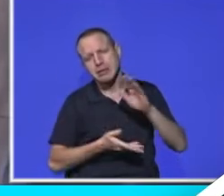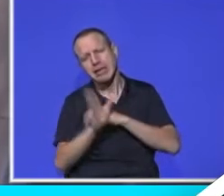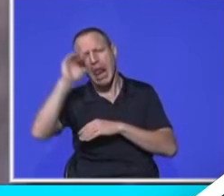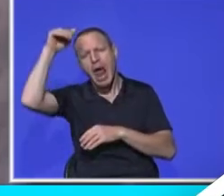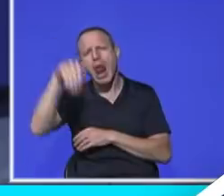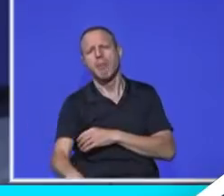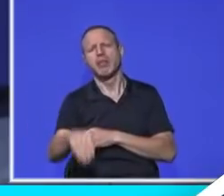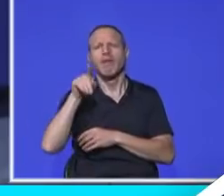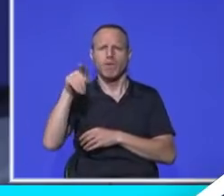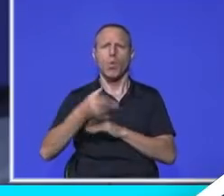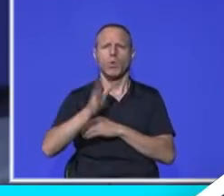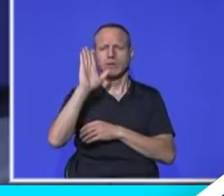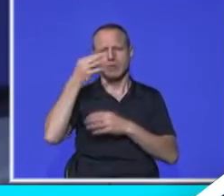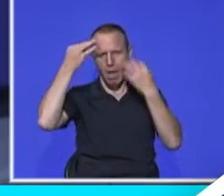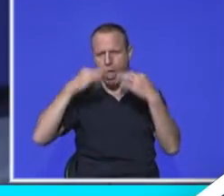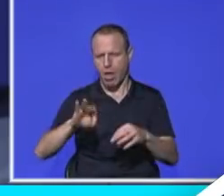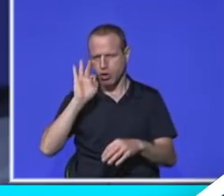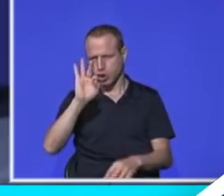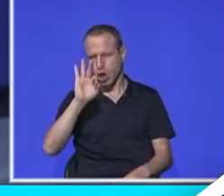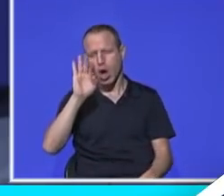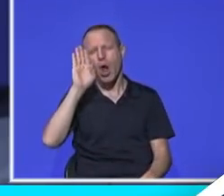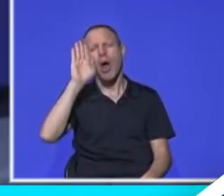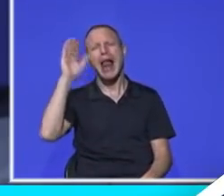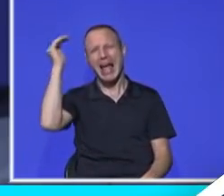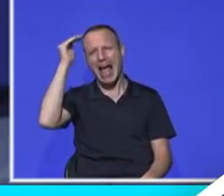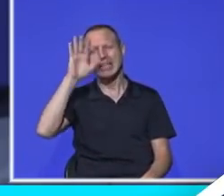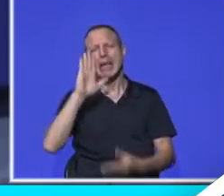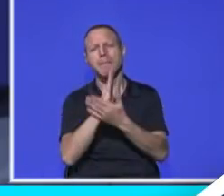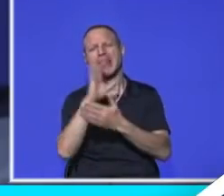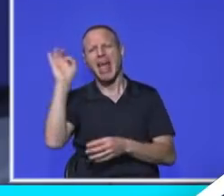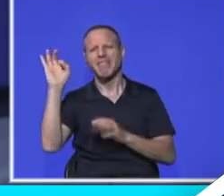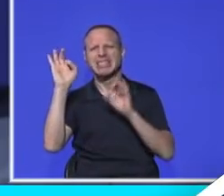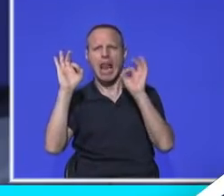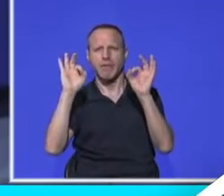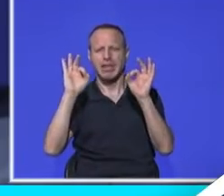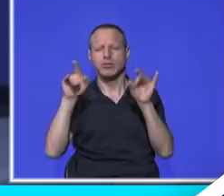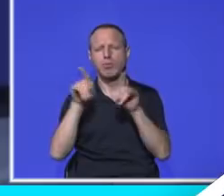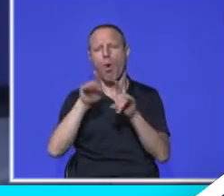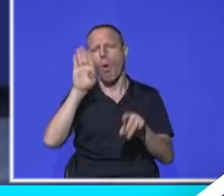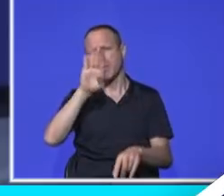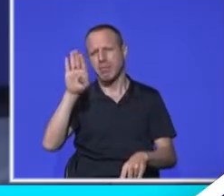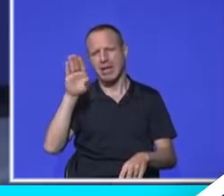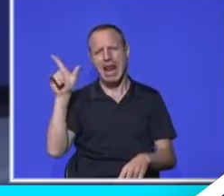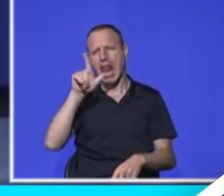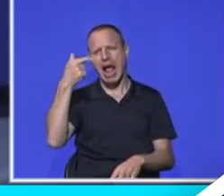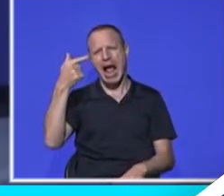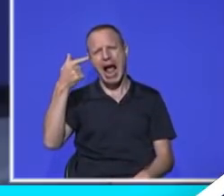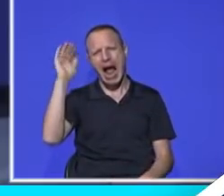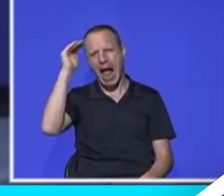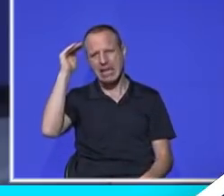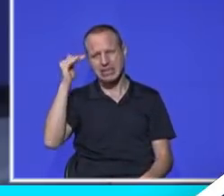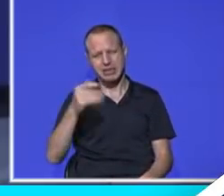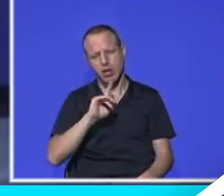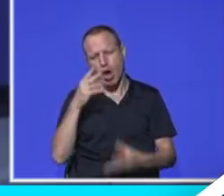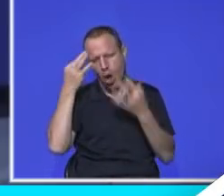זה ברור, הערכה שלו לבני גנץ היא בין 0 ל-0, היא כמו הערכה של נתניהו לגנץ, הם לא מעריכים אותו במיל,